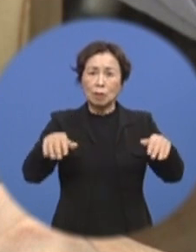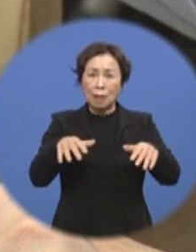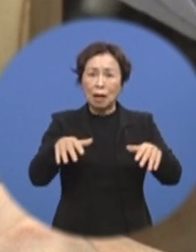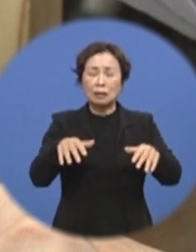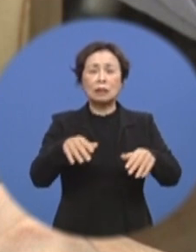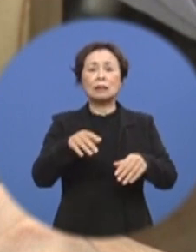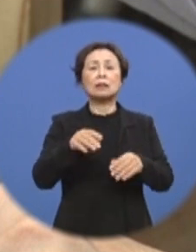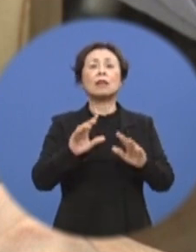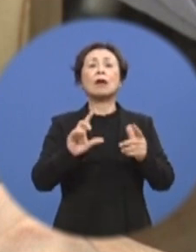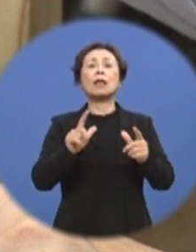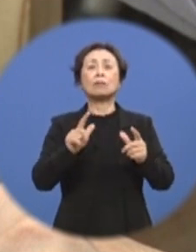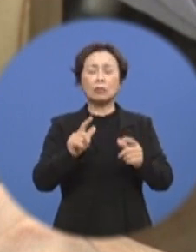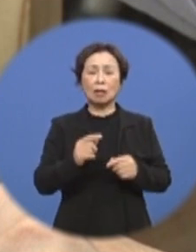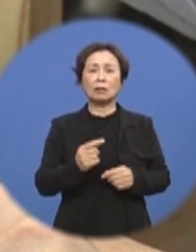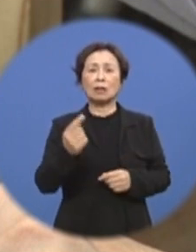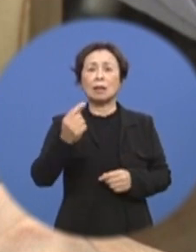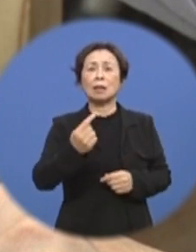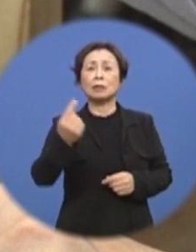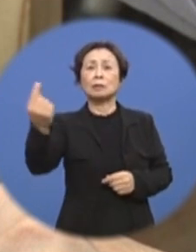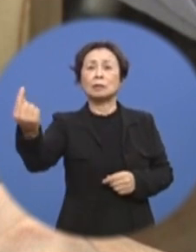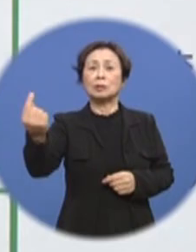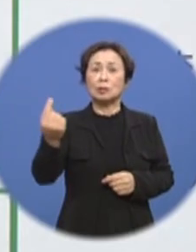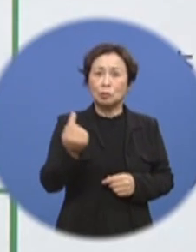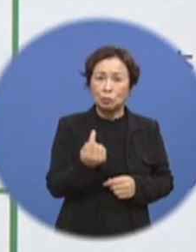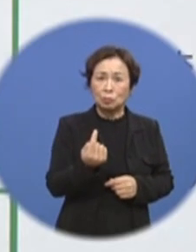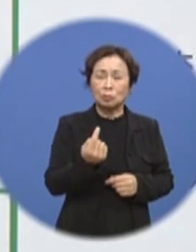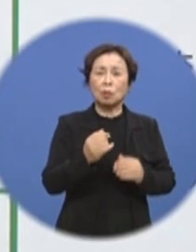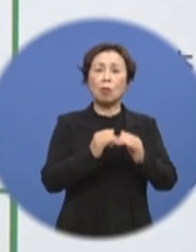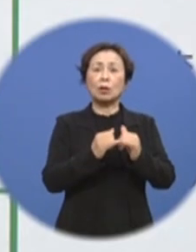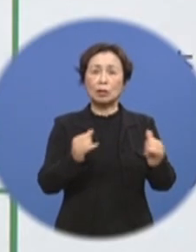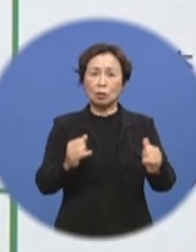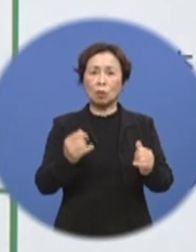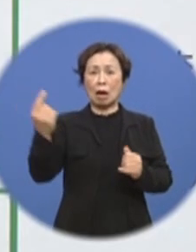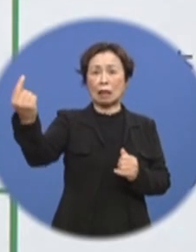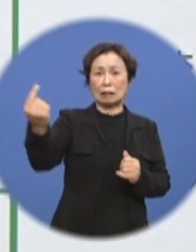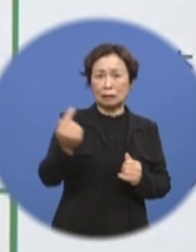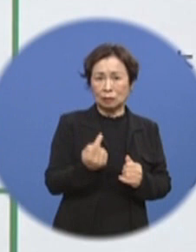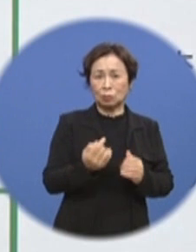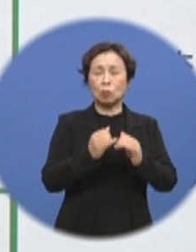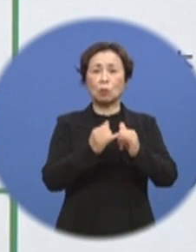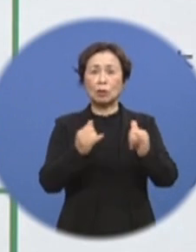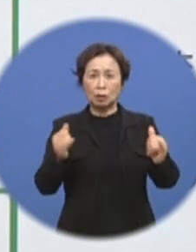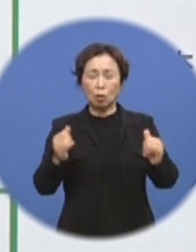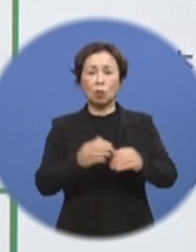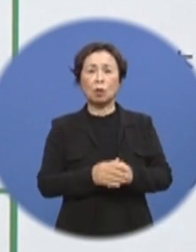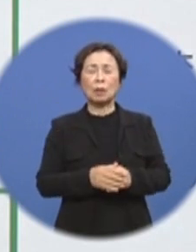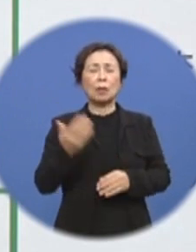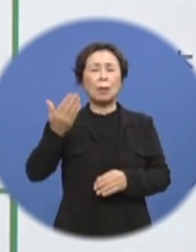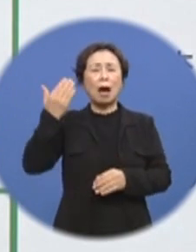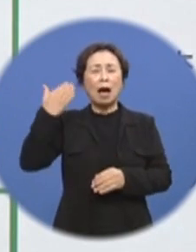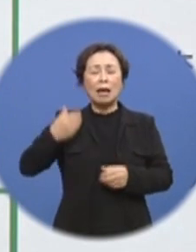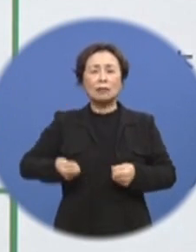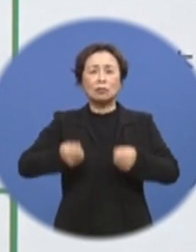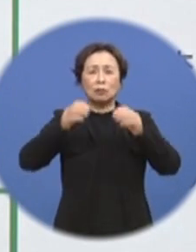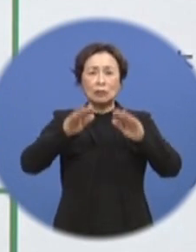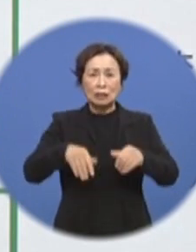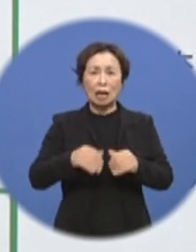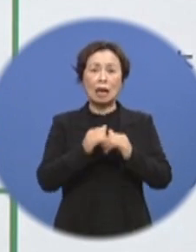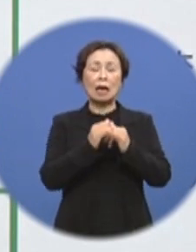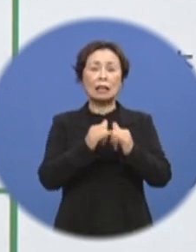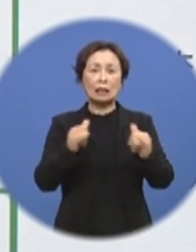u i ターンあるいは9卒和歌山出身監修してなくても